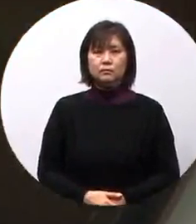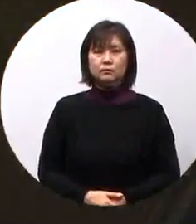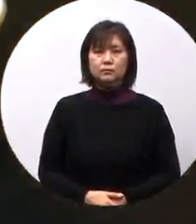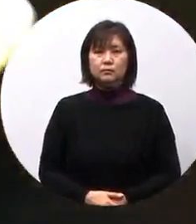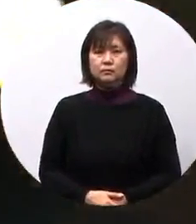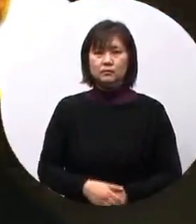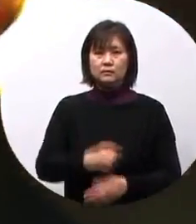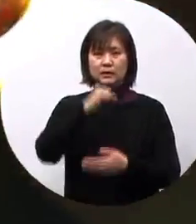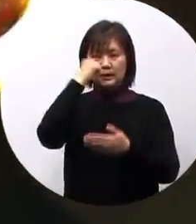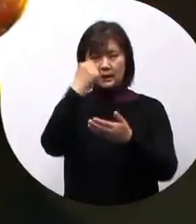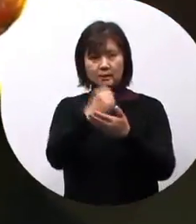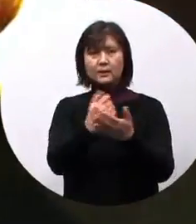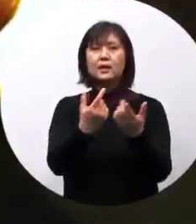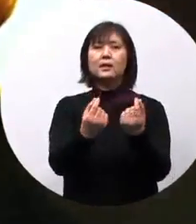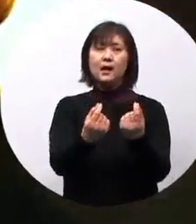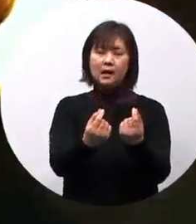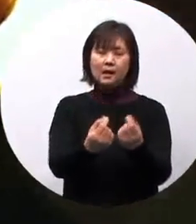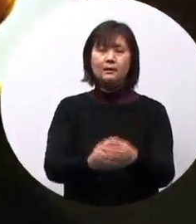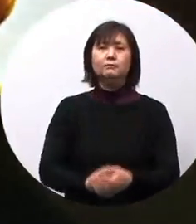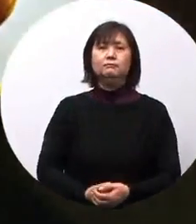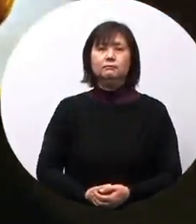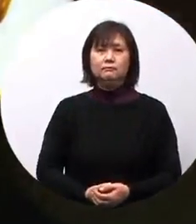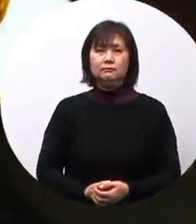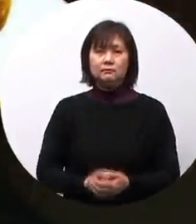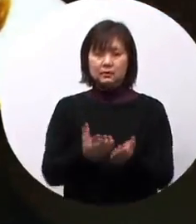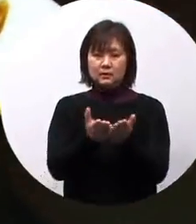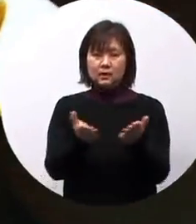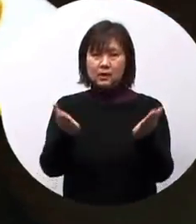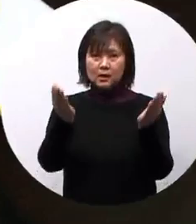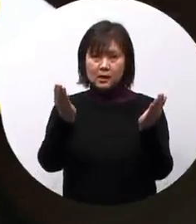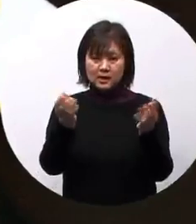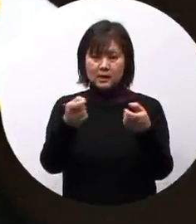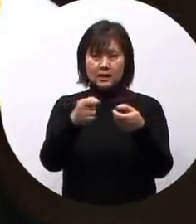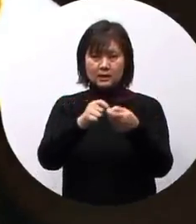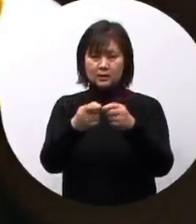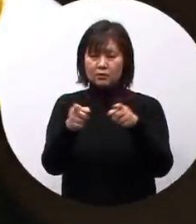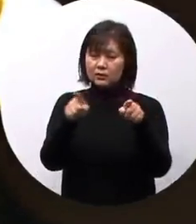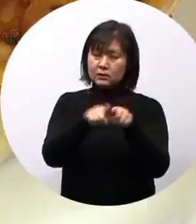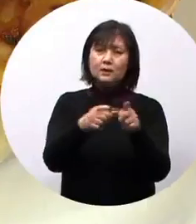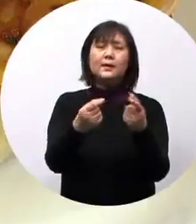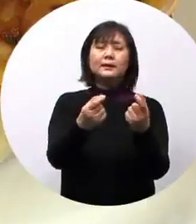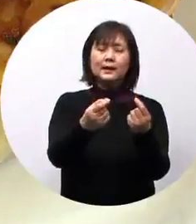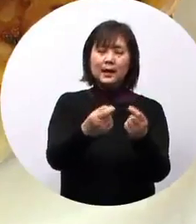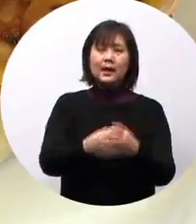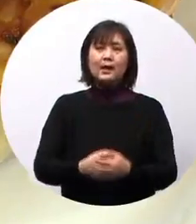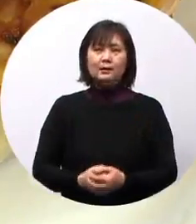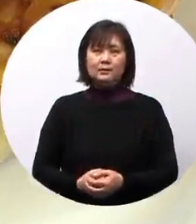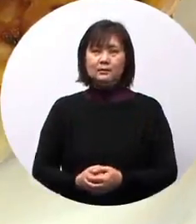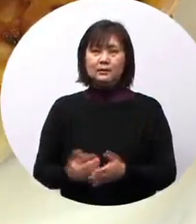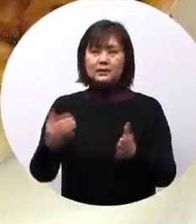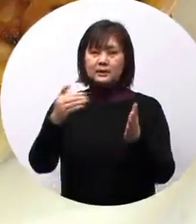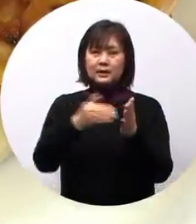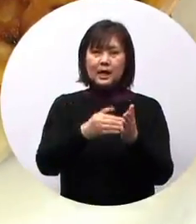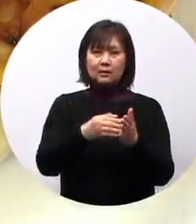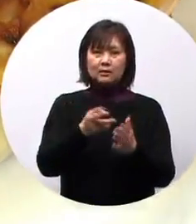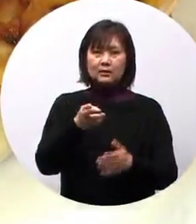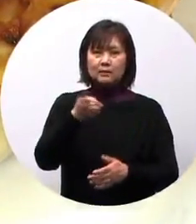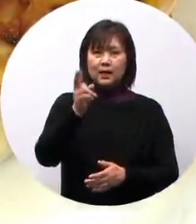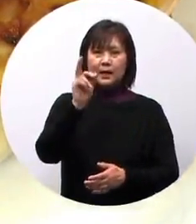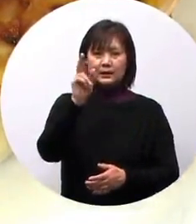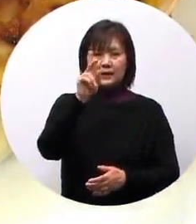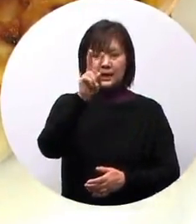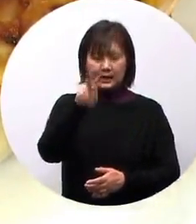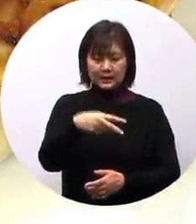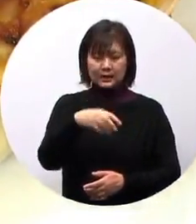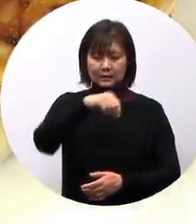焼き上がりましたね。 はい。 器の部分もこんがり焼けましたね。 はい。 最後にパセリを乗せてください。